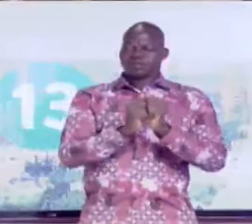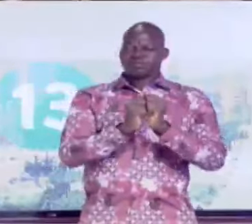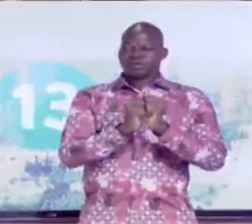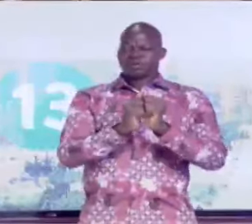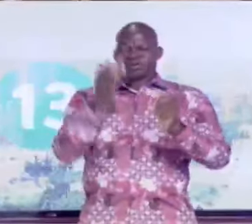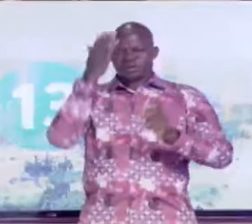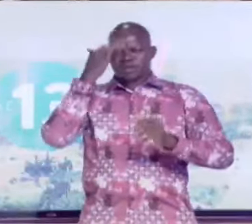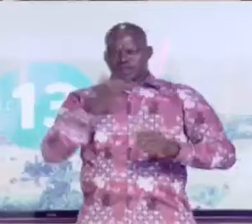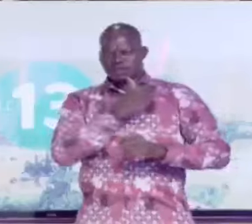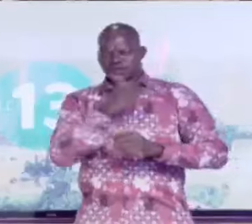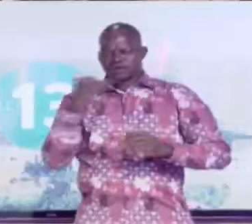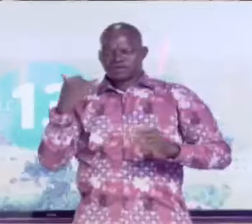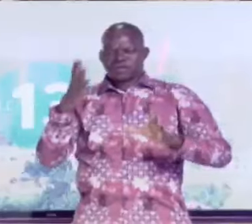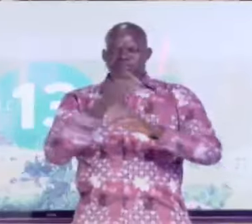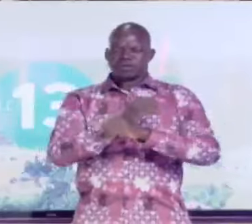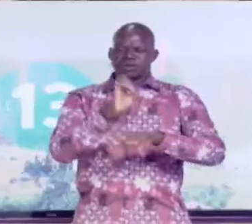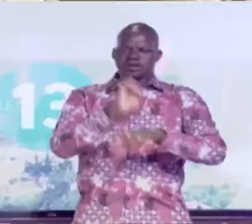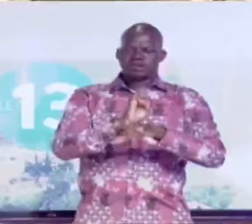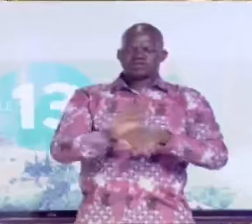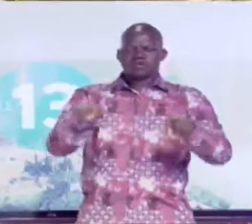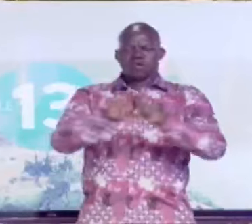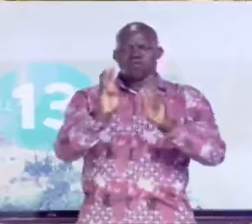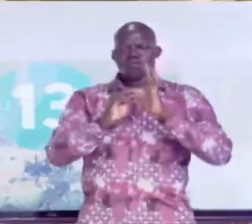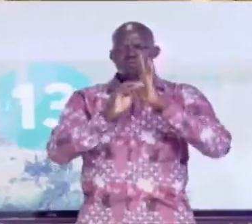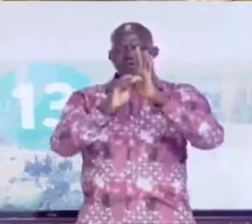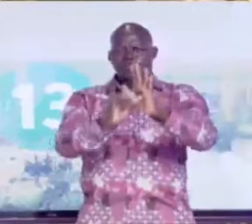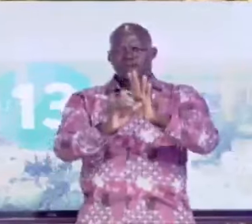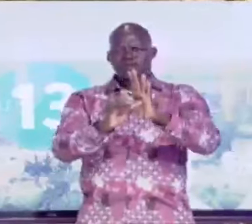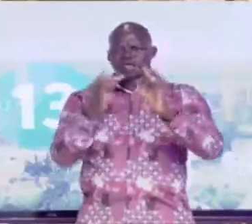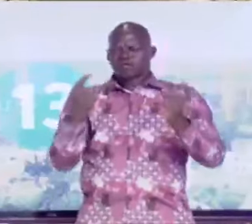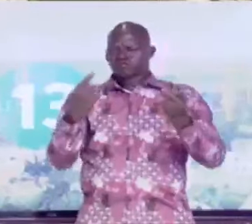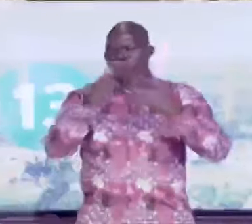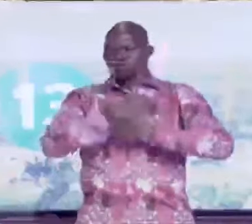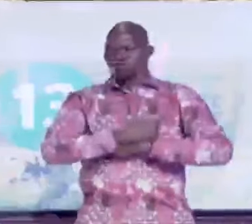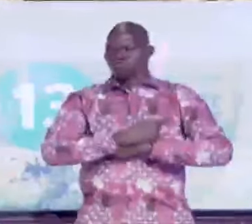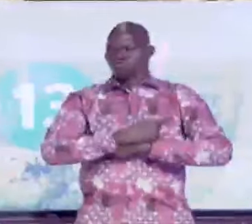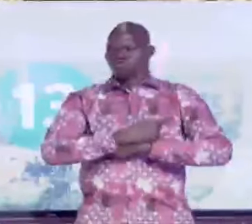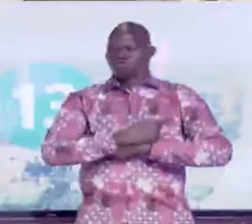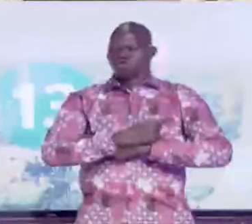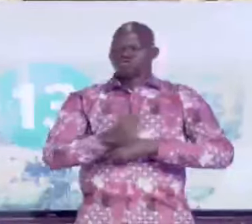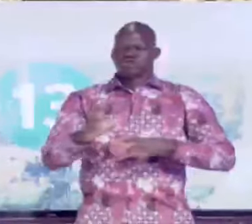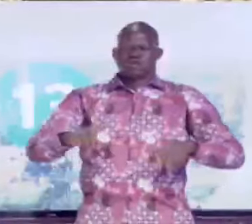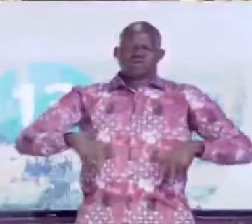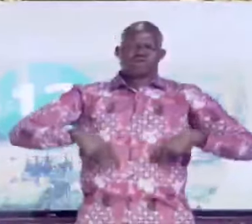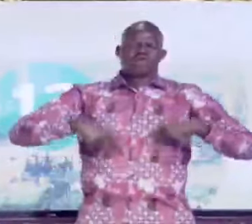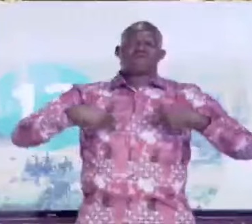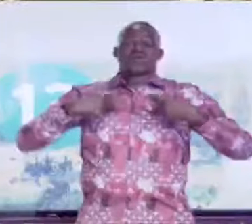à prendre la Sainte Famille comme modèle. En 3 jours d'affilée, nous avons vécu